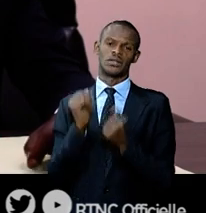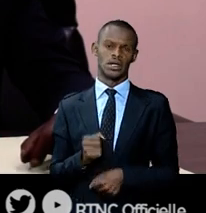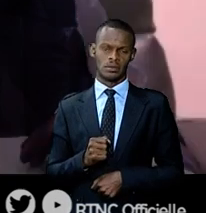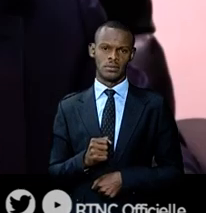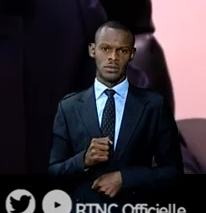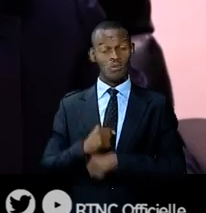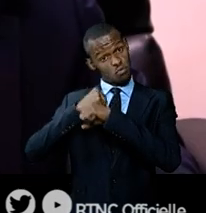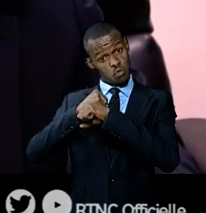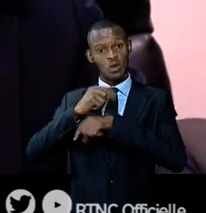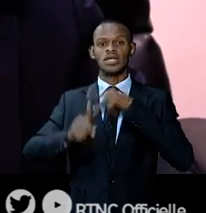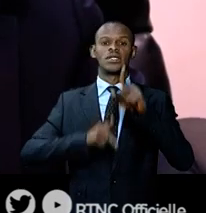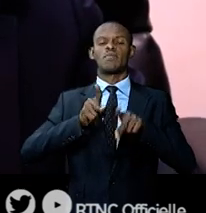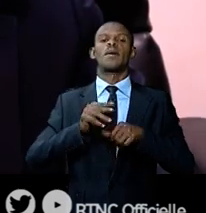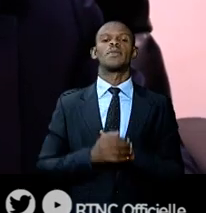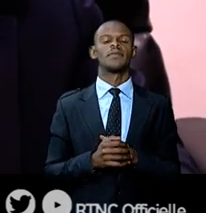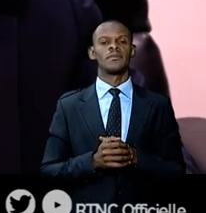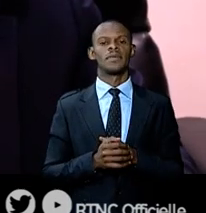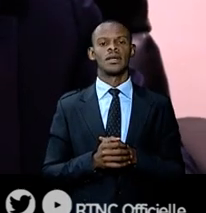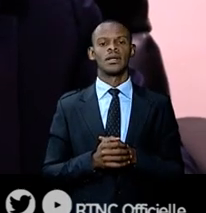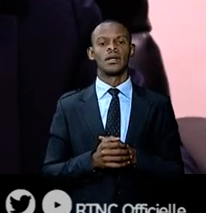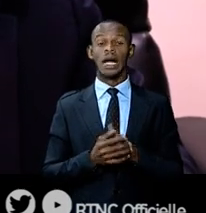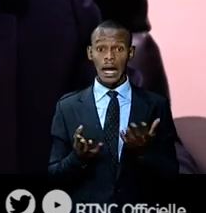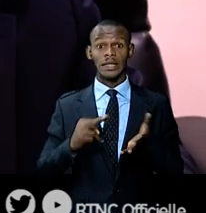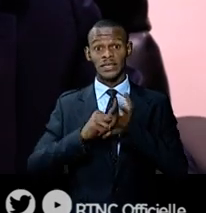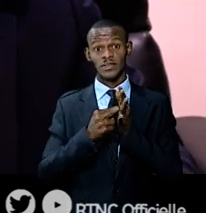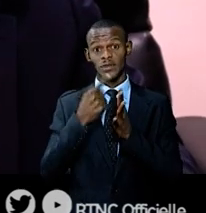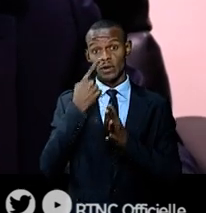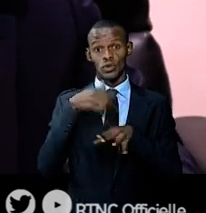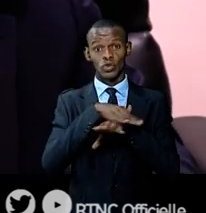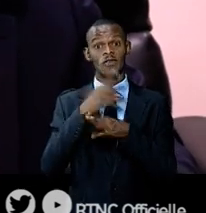intégral d'une nation. C'est justement dans cette optique de la protection